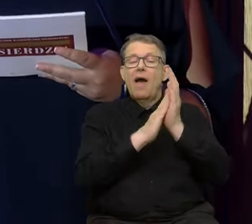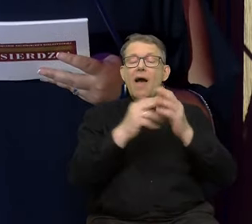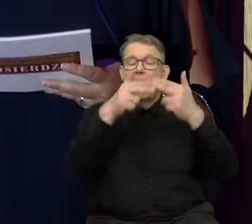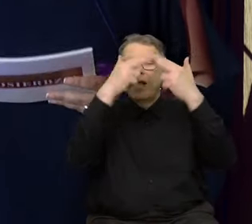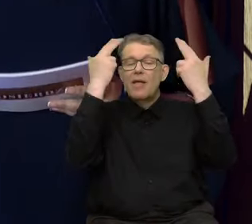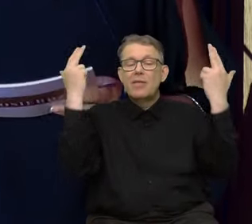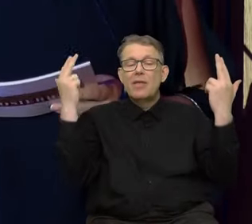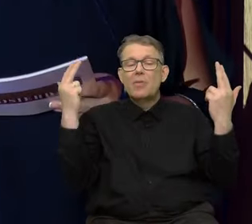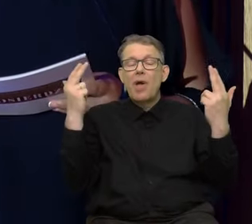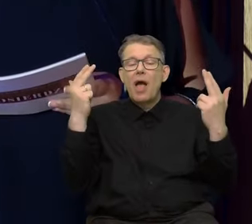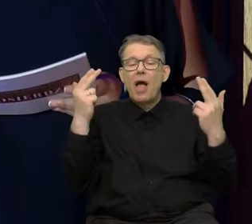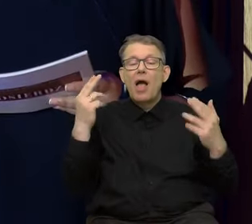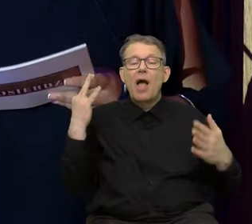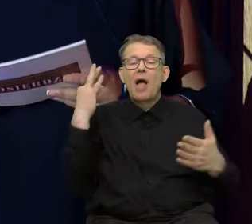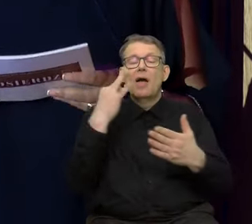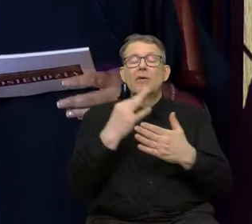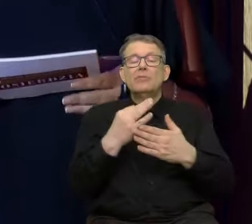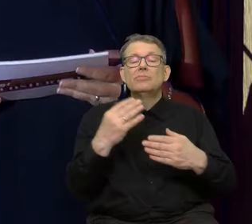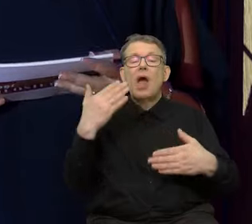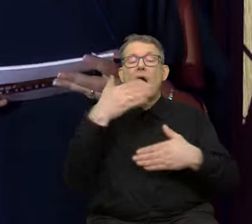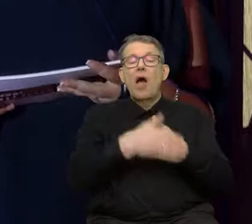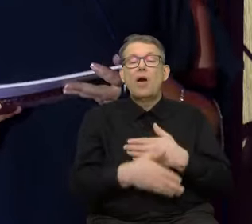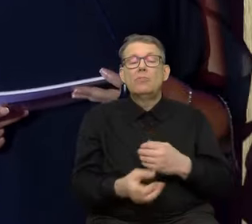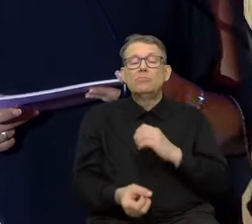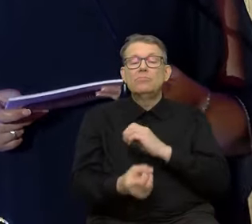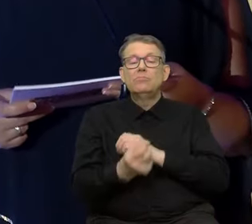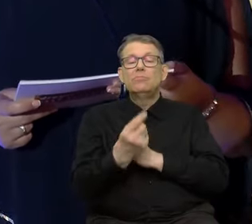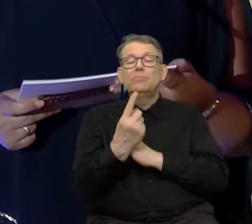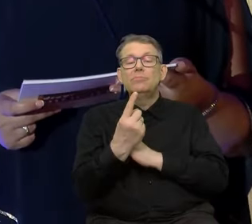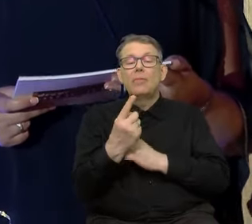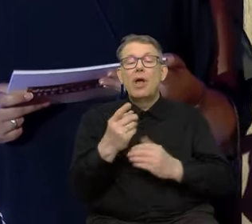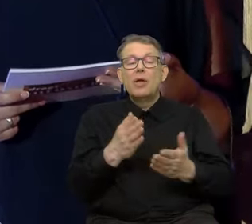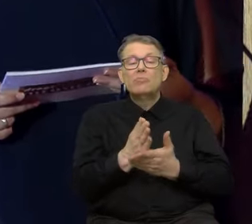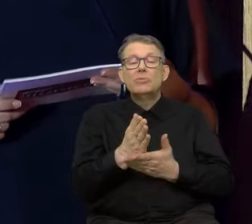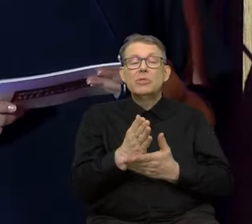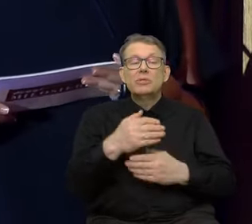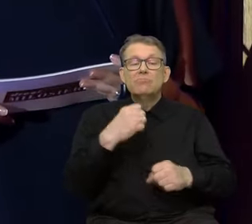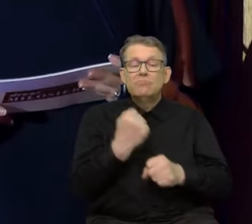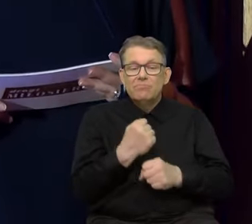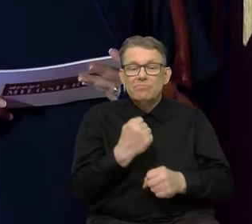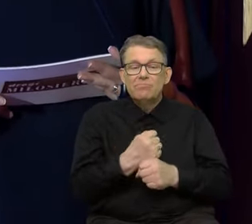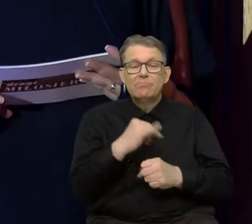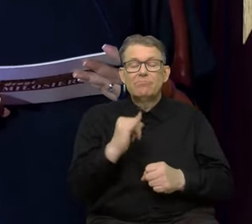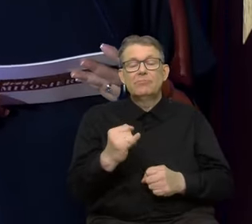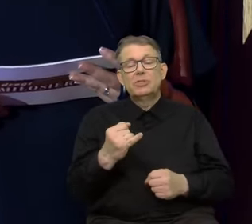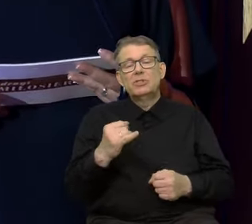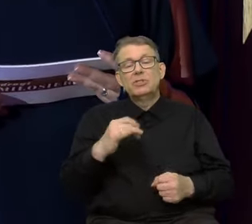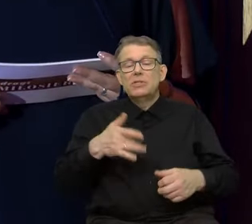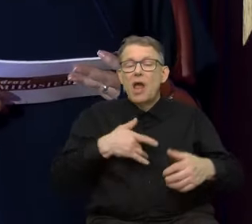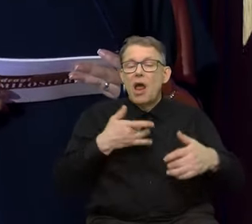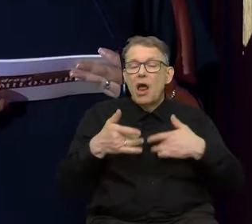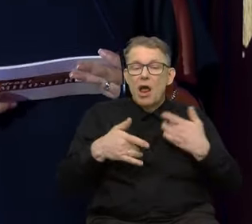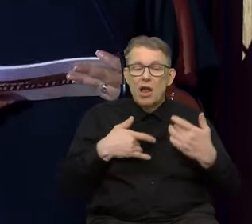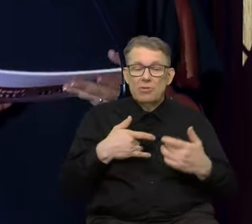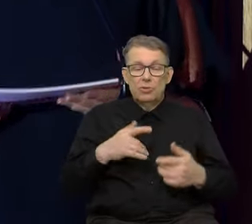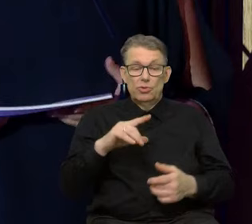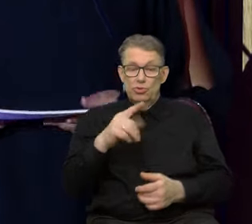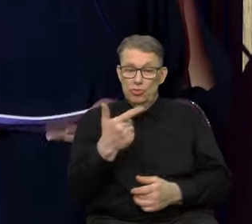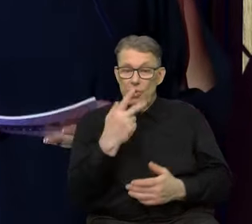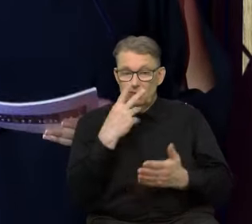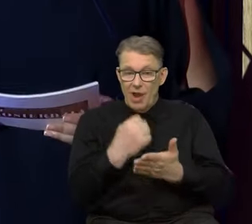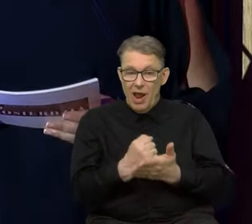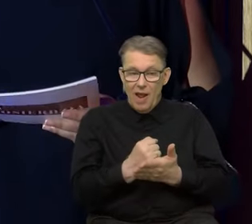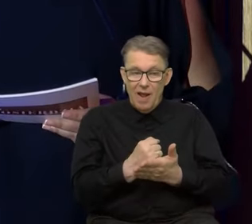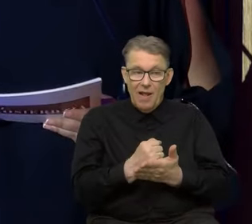przez trudy życia i cierpienie. Jeszcze jedno świadectwo sióstr.